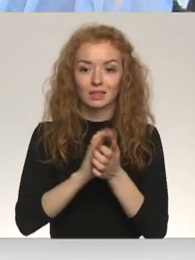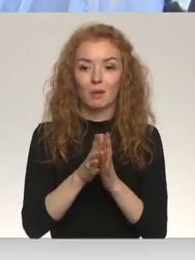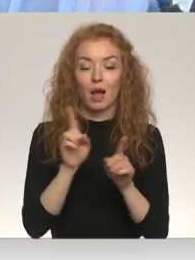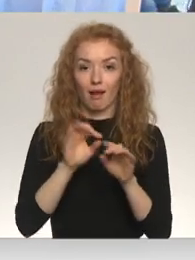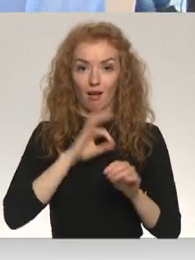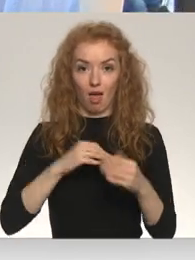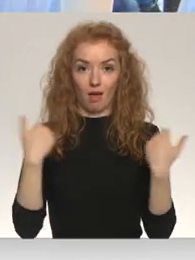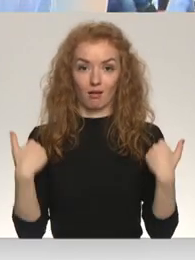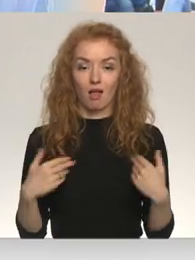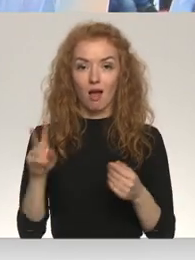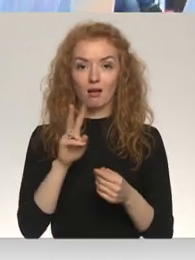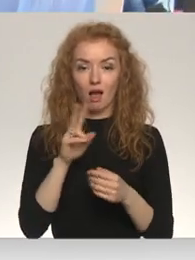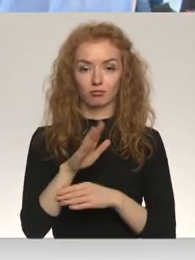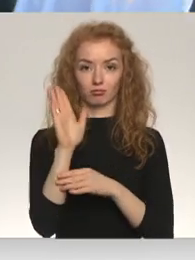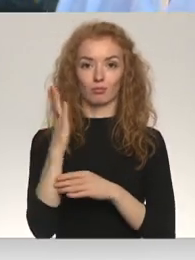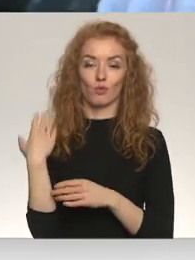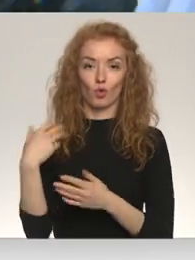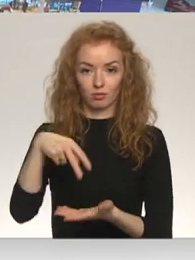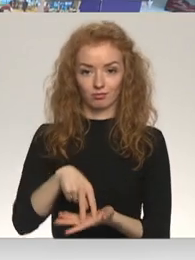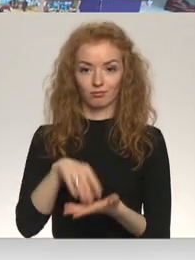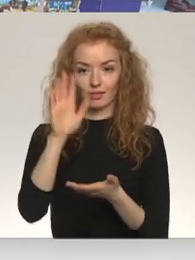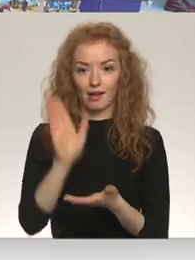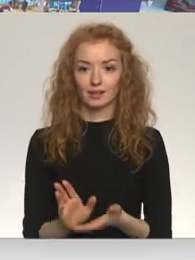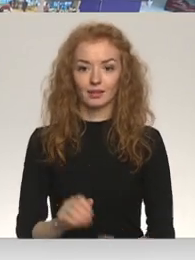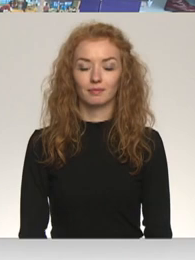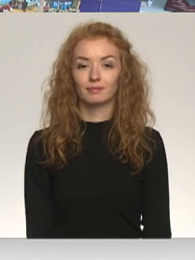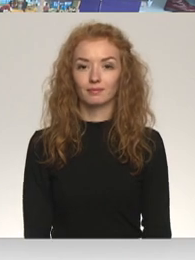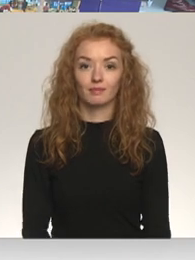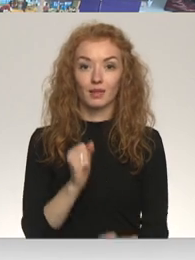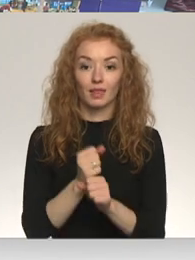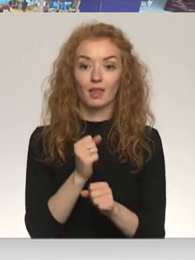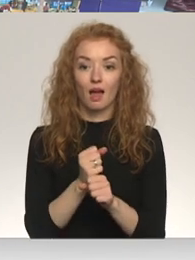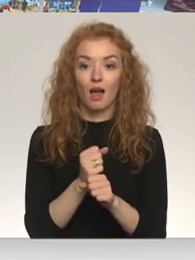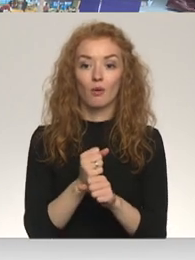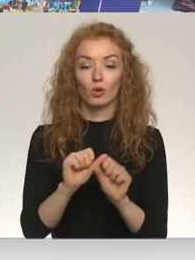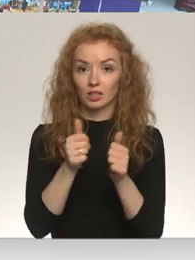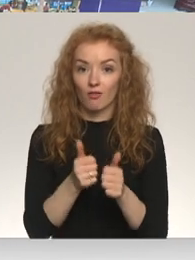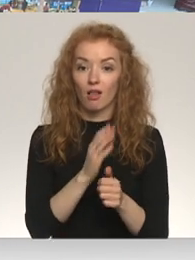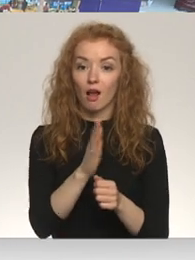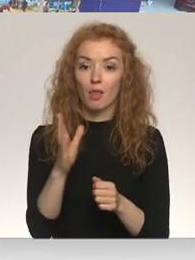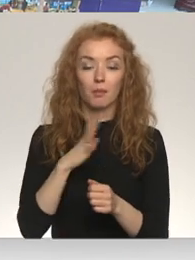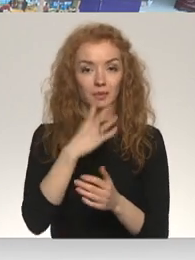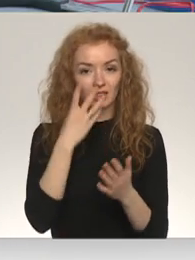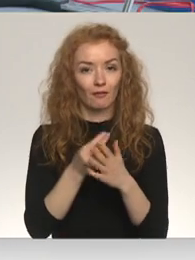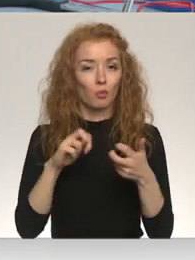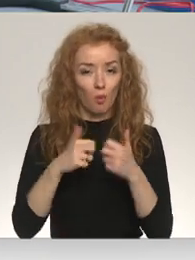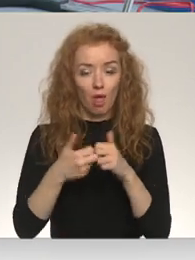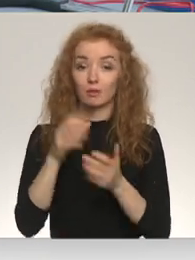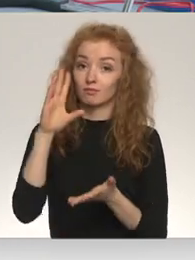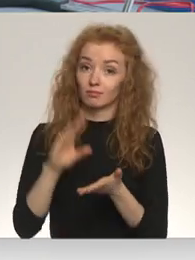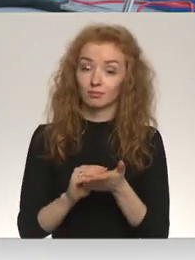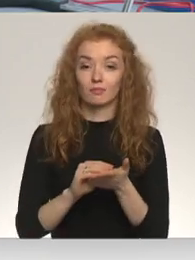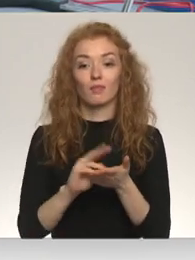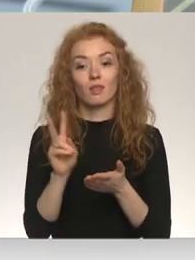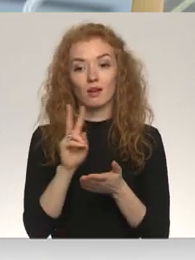korģē stāju un vēl daudz, daudz kas cits. Darbu izveidz procesā katram bijuši savi izaicinājumi. Kāds cīnījies